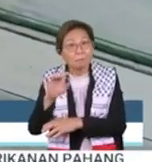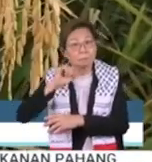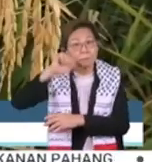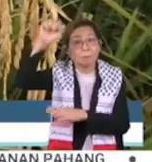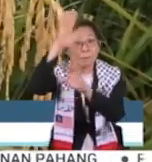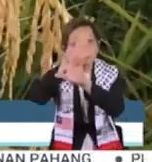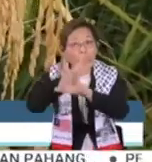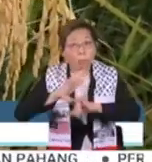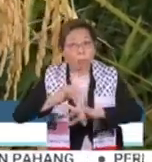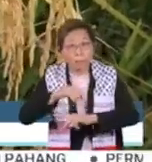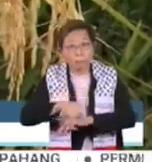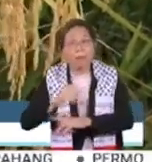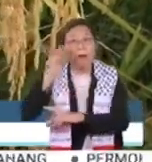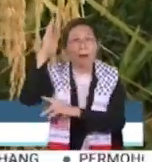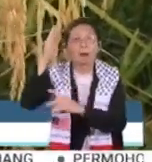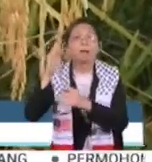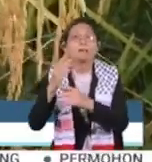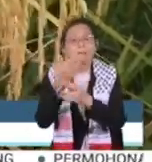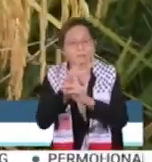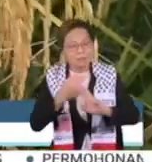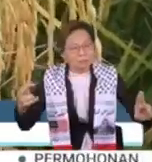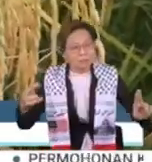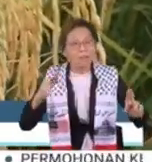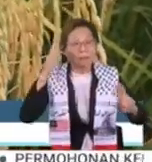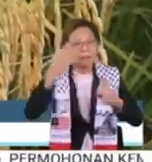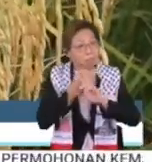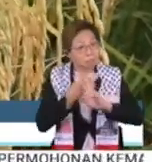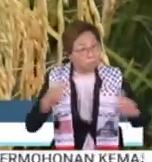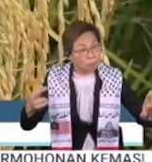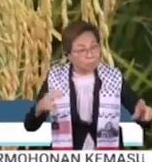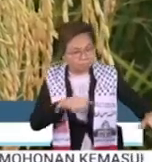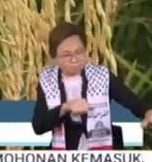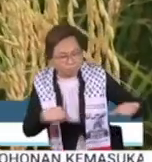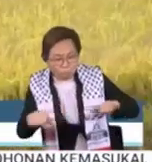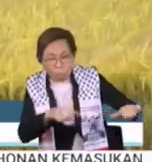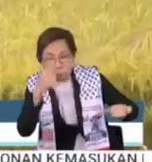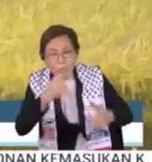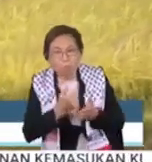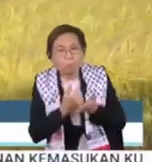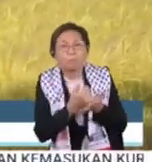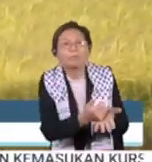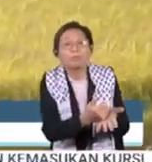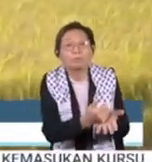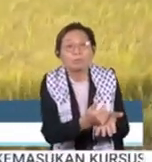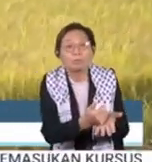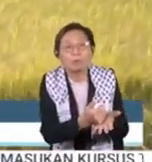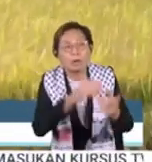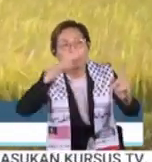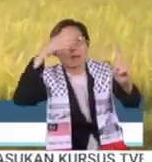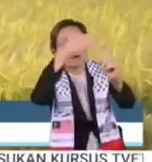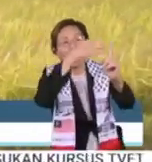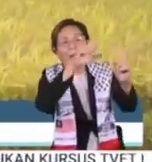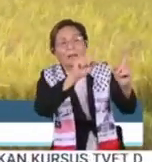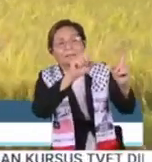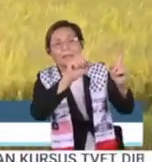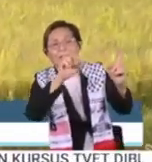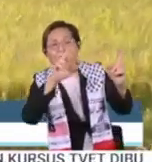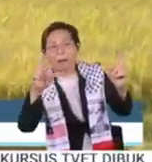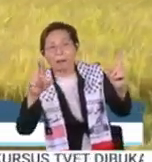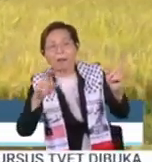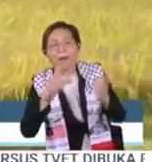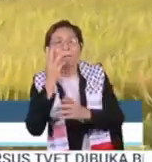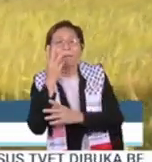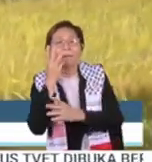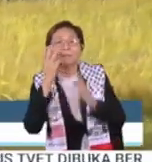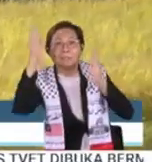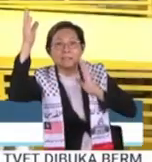ini mereka bersedia dengan secara aktif sekarang untuk membantu ke arah SSR